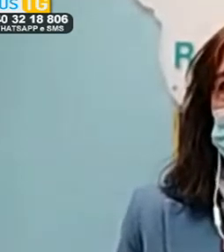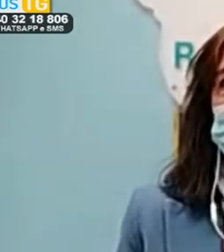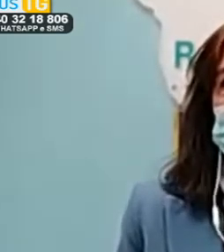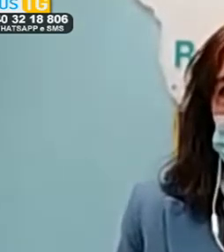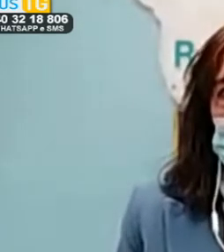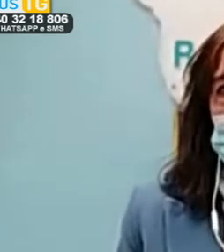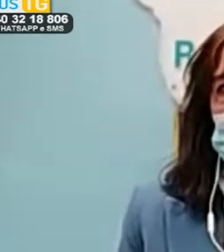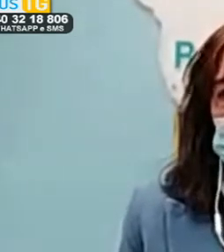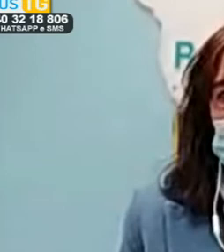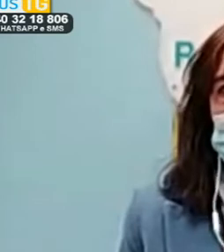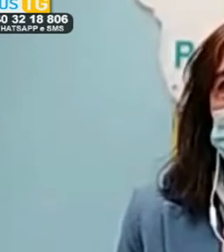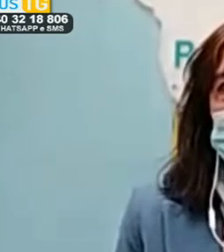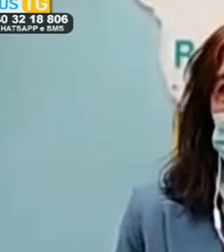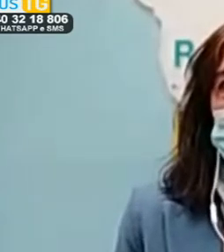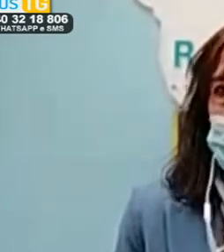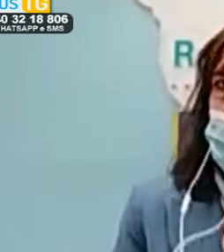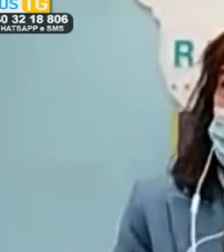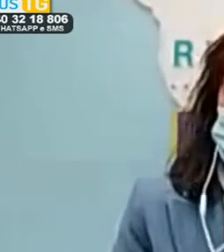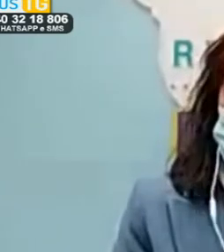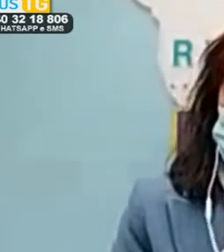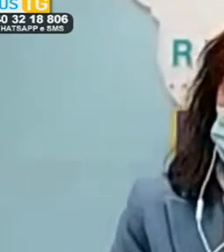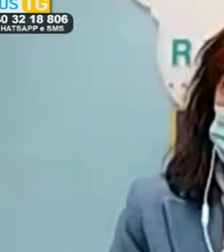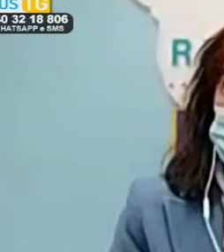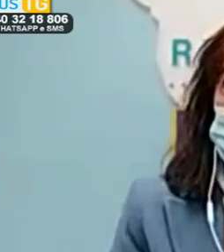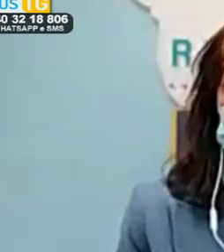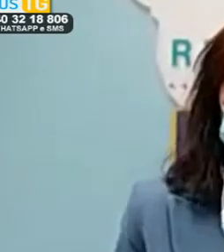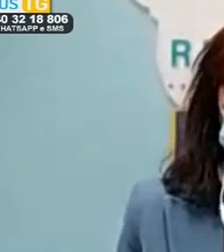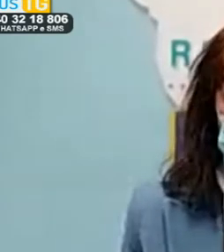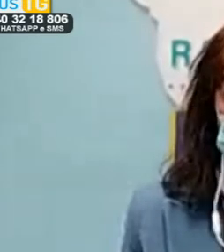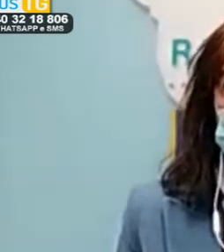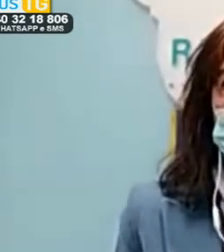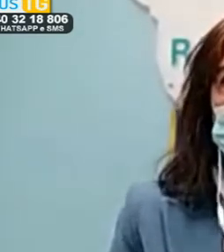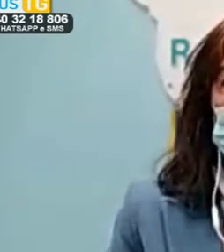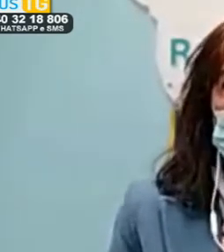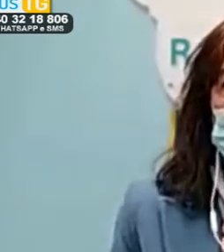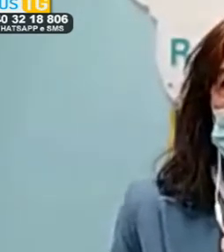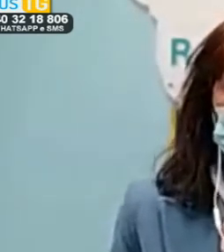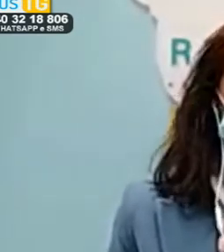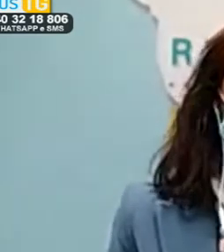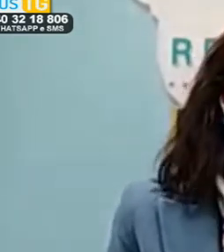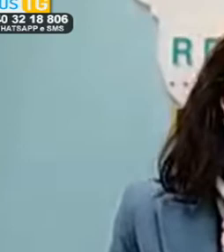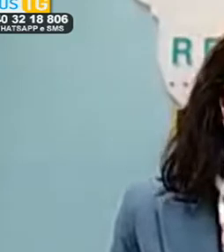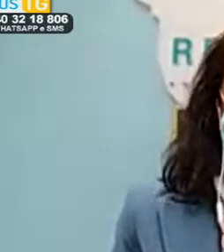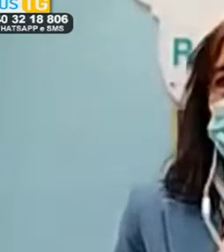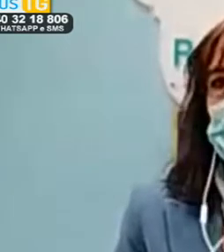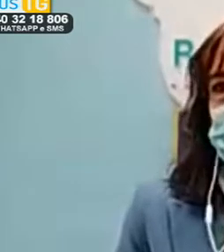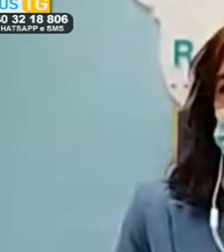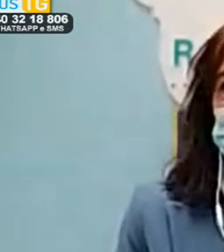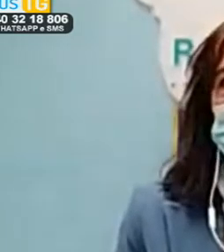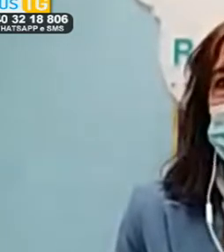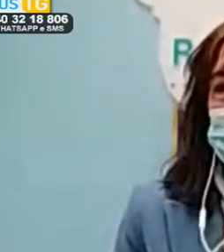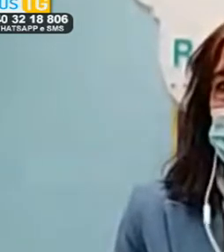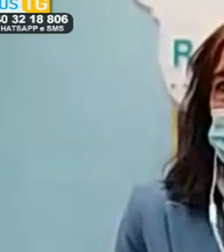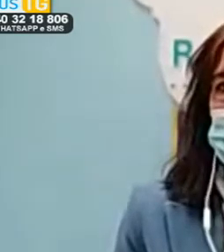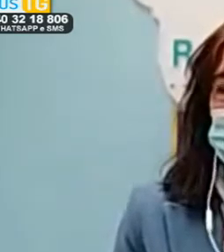di fissare quelli che sono gli esami dopo l'esame di teoria, fissare appunto quello di scuola guida. Beh, la cosa è